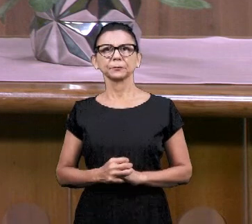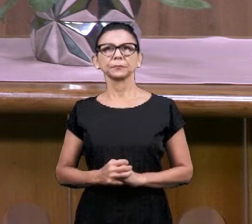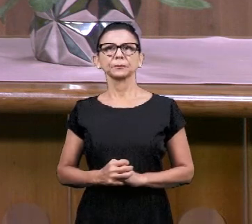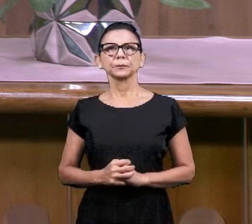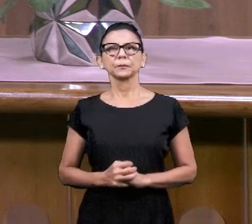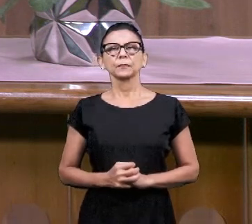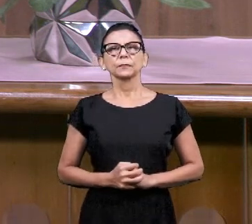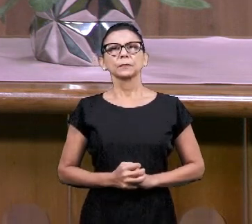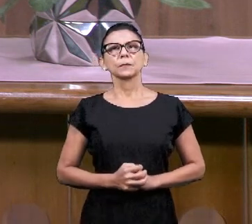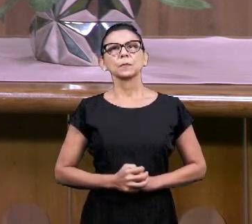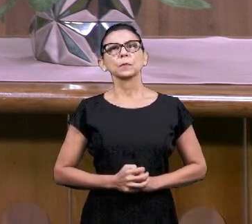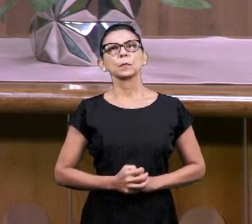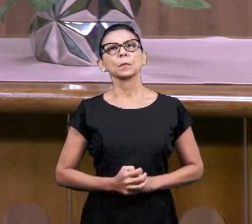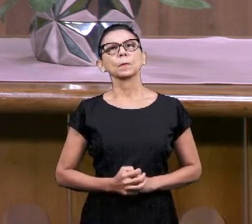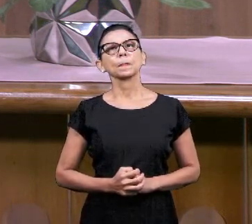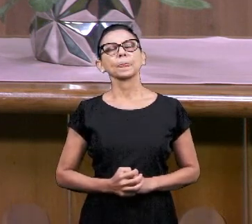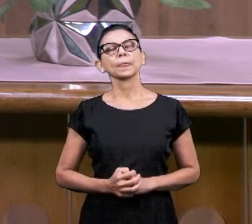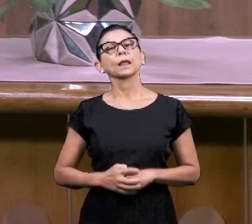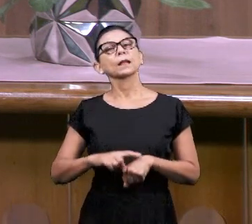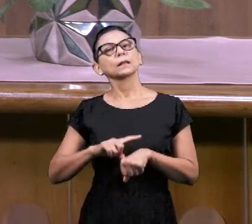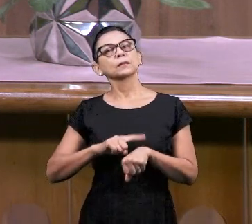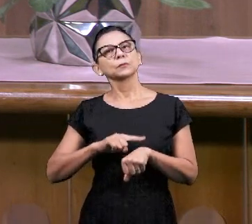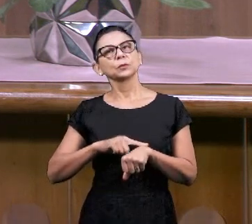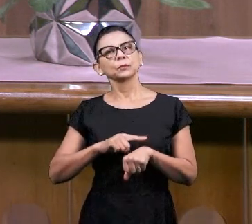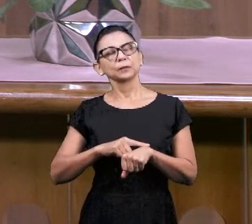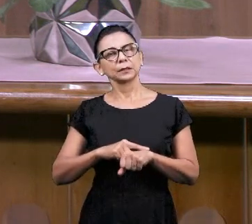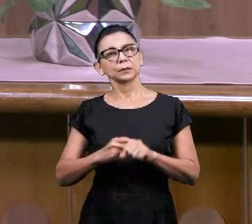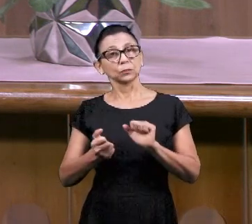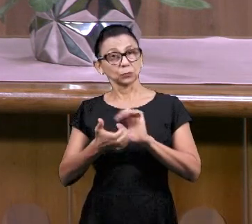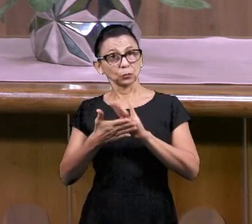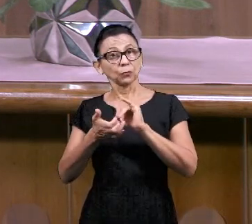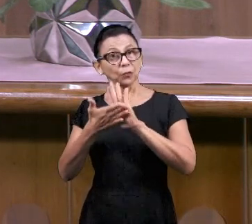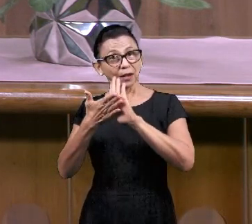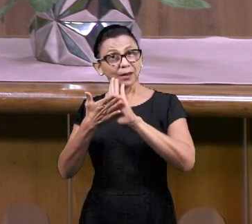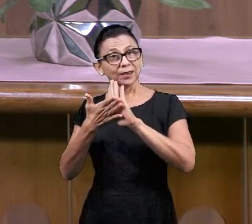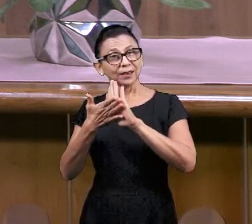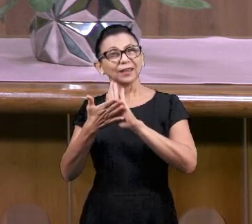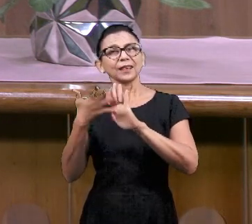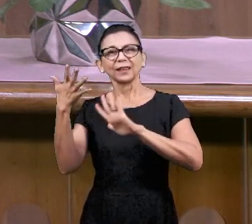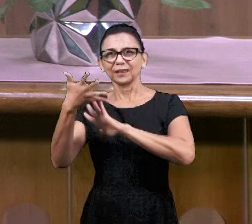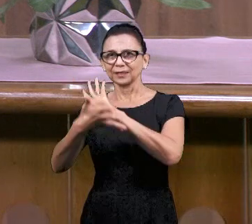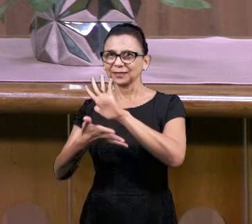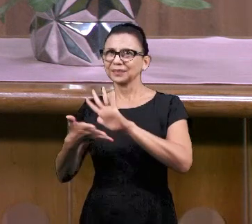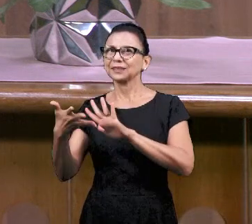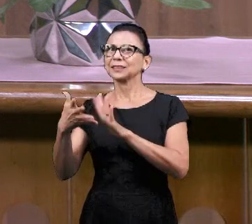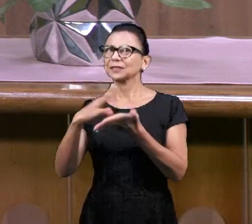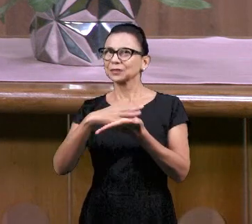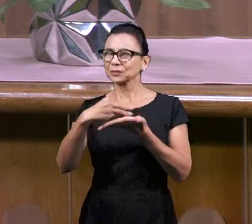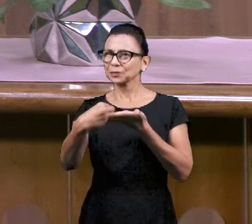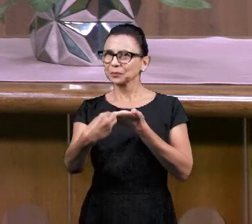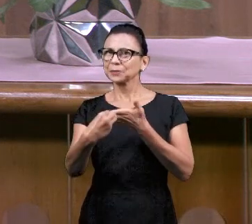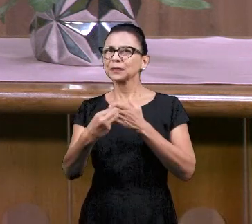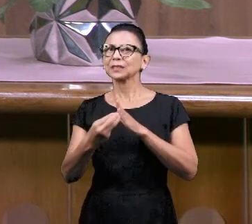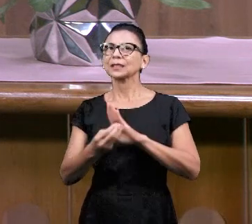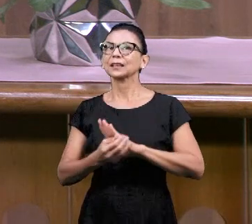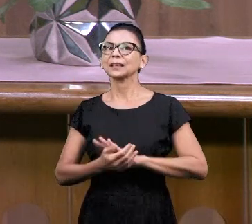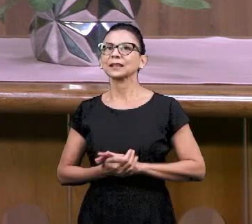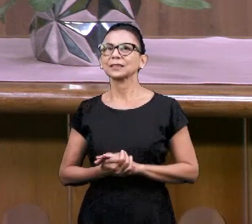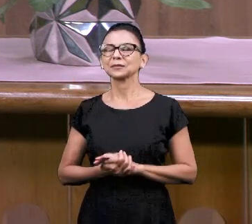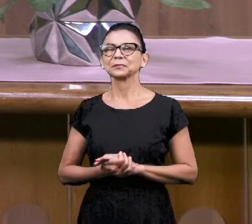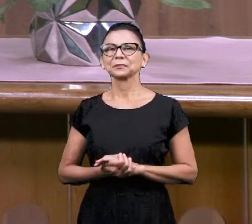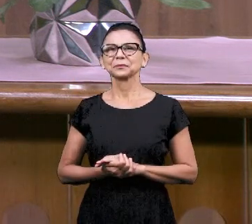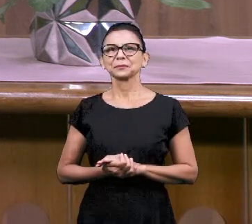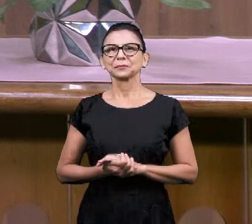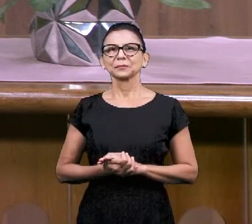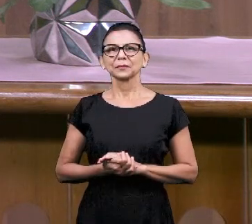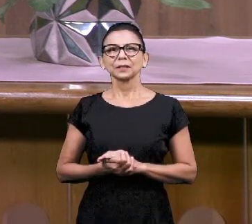Nous allons maintenant chanter un chant Seigneur. Nous allons adorer notre Dieu à travers une louange.